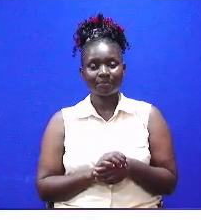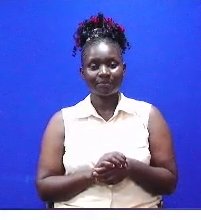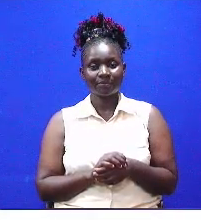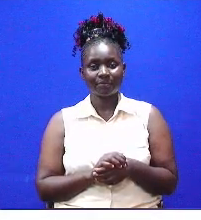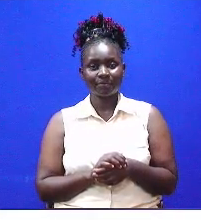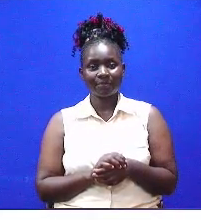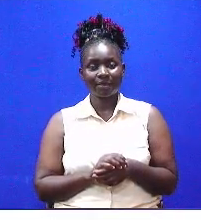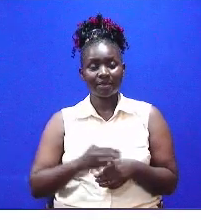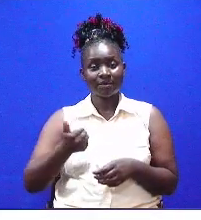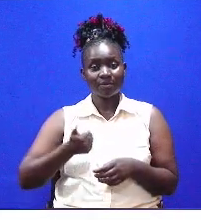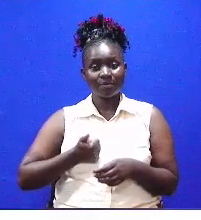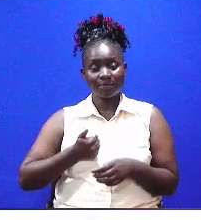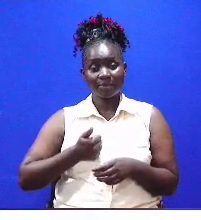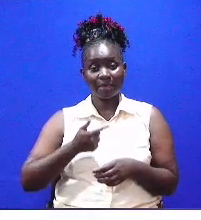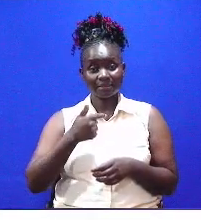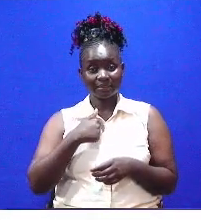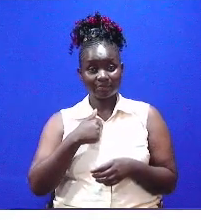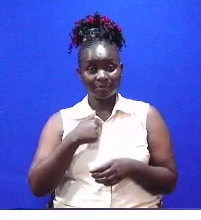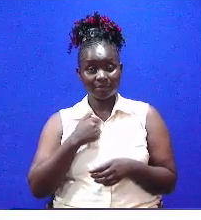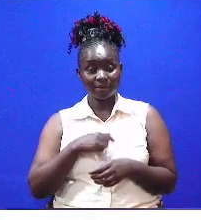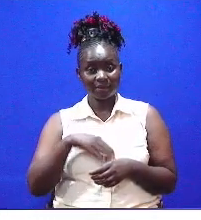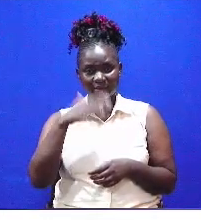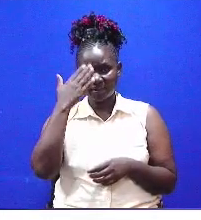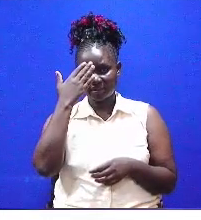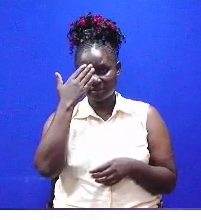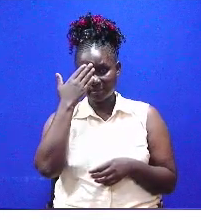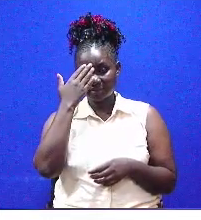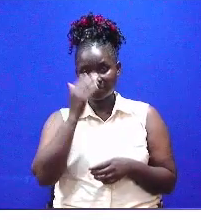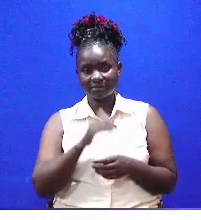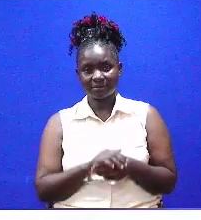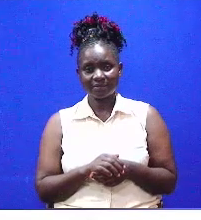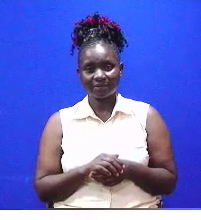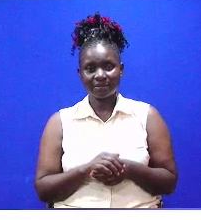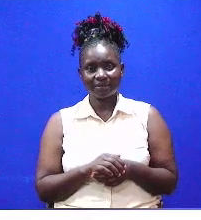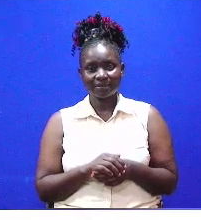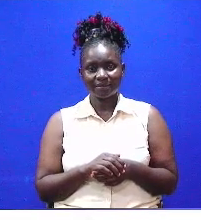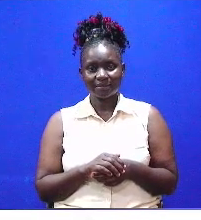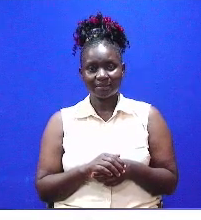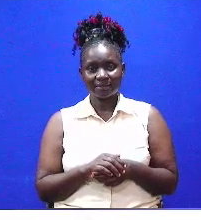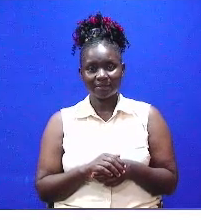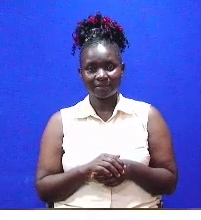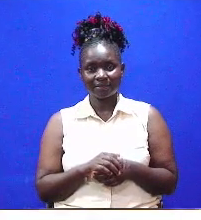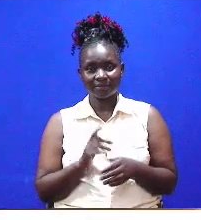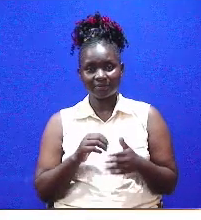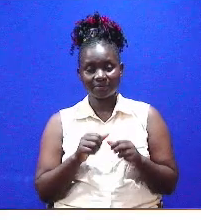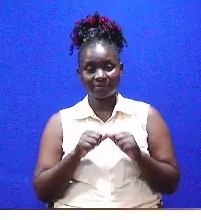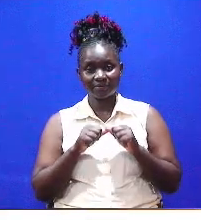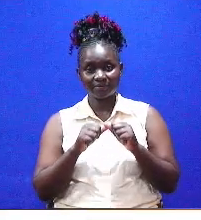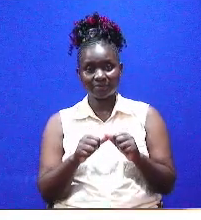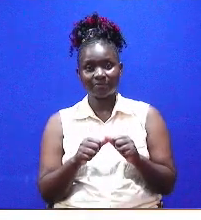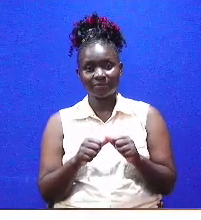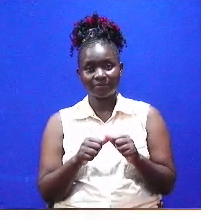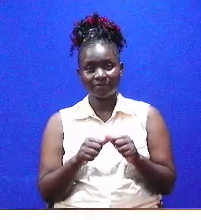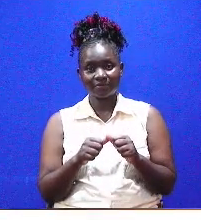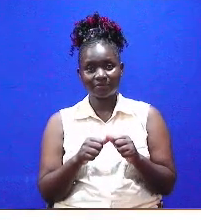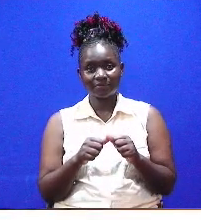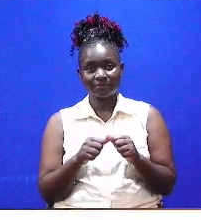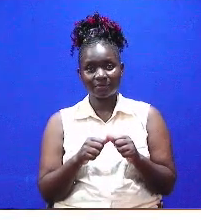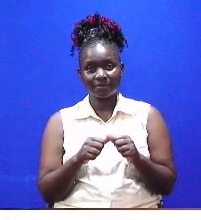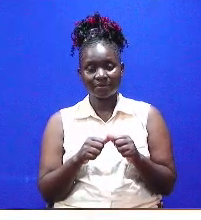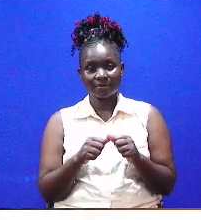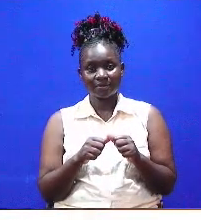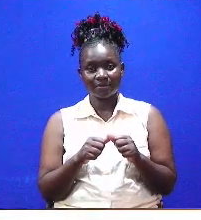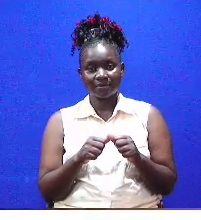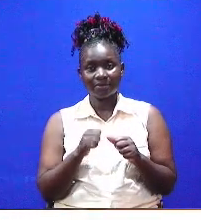mwisiko ya kamina kumboli. Ole siya sino mwana moku ira. Kamboli ngike kenda rete. Takuwa niti ya kakula lima akatama kuchimu hapo.